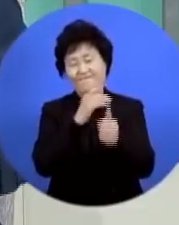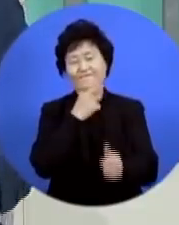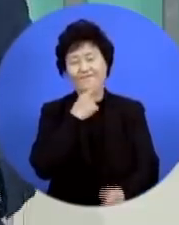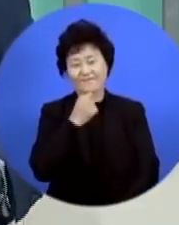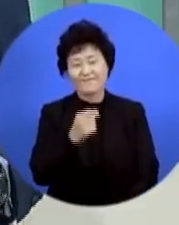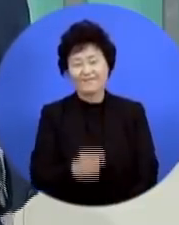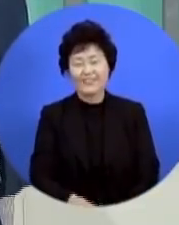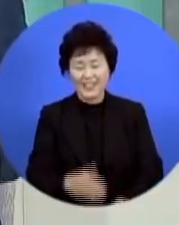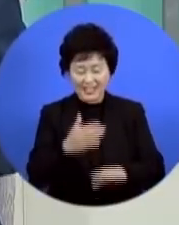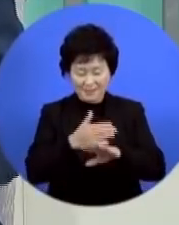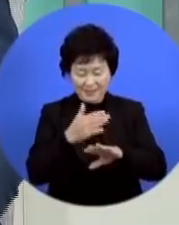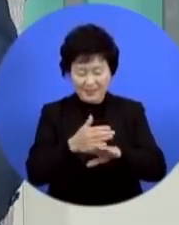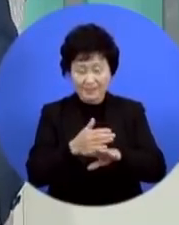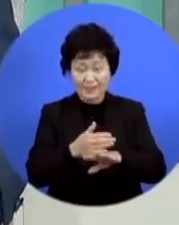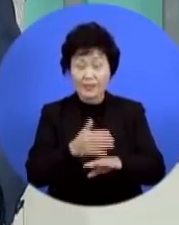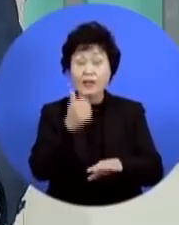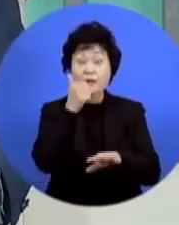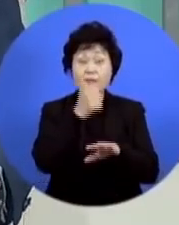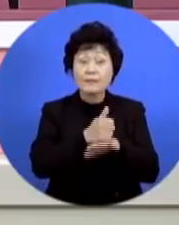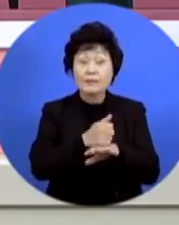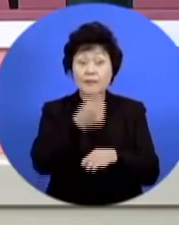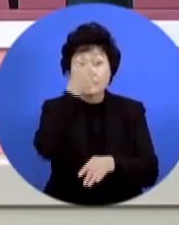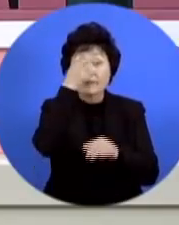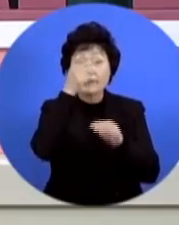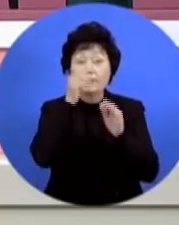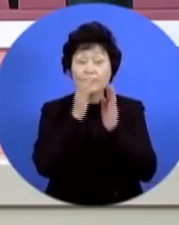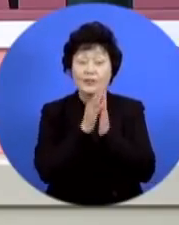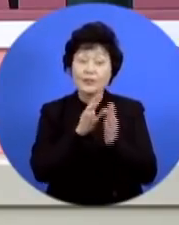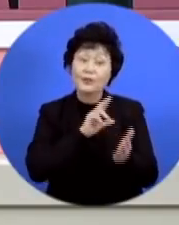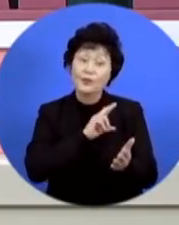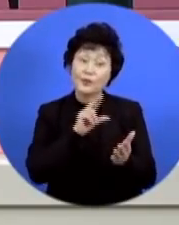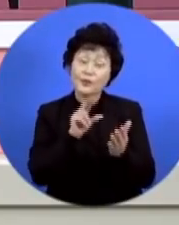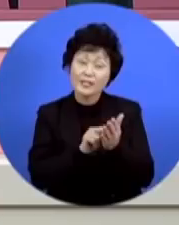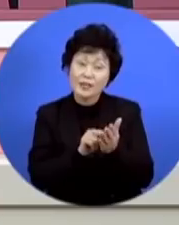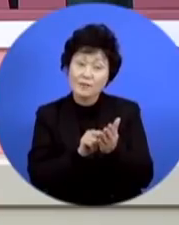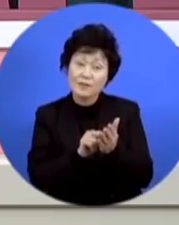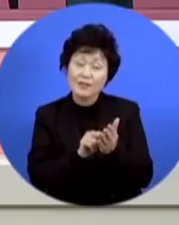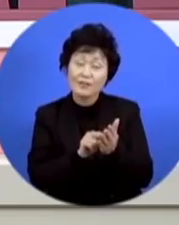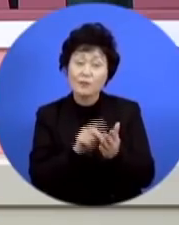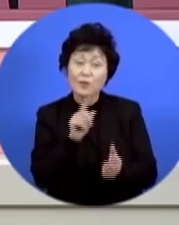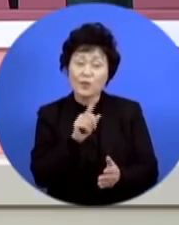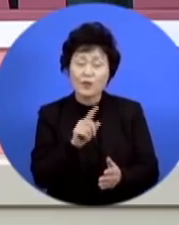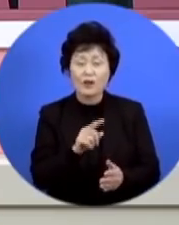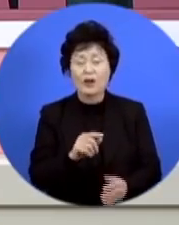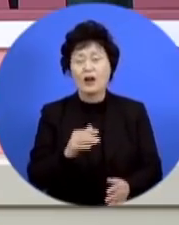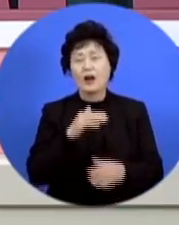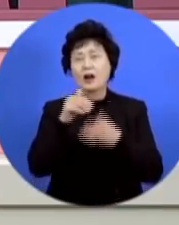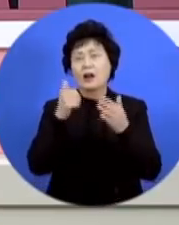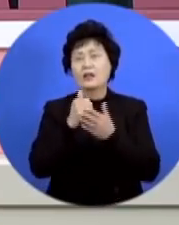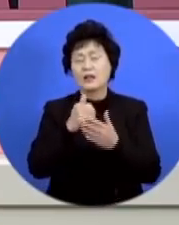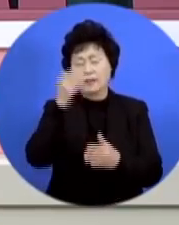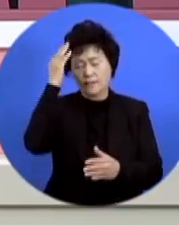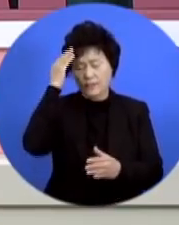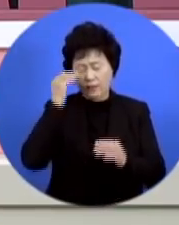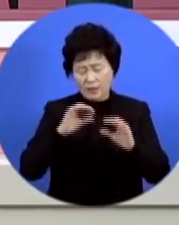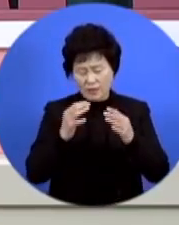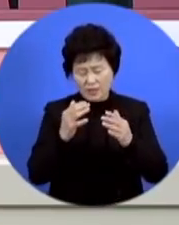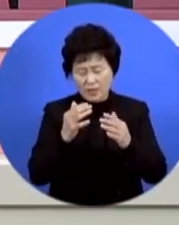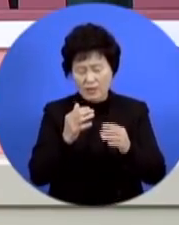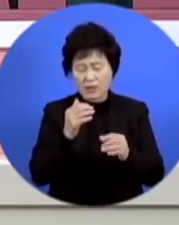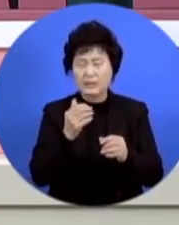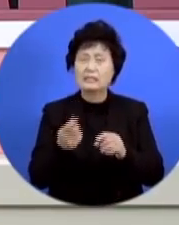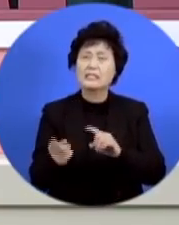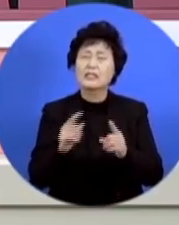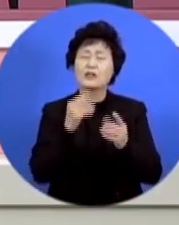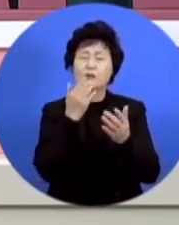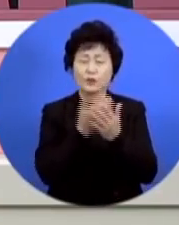제목 이제 여쭤볼게요. 될까요? 우리나라를 주님 살려주십시오. 예. 정말 예수 한국을 만들어주십시오. 저는 그래서 요즘 민족 복음화를